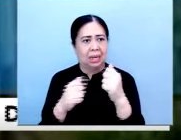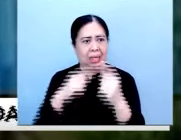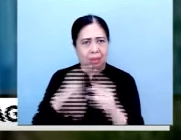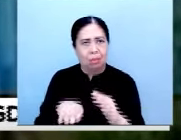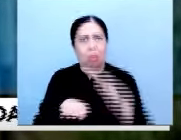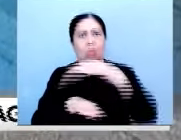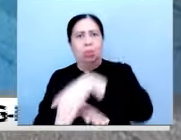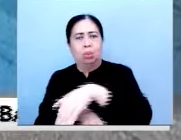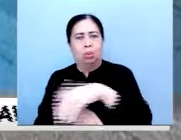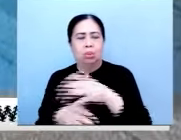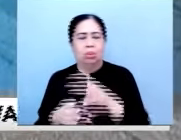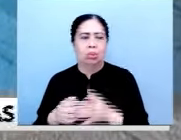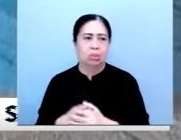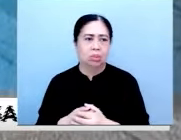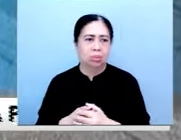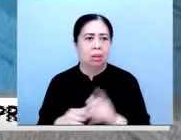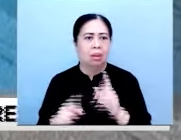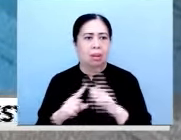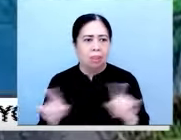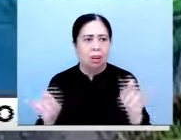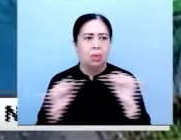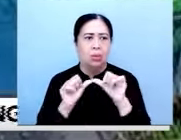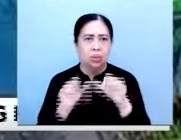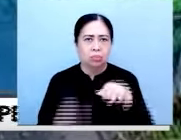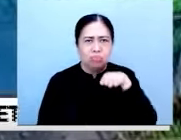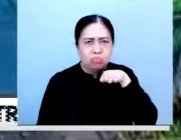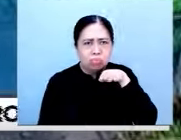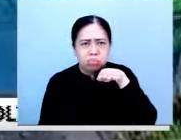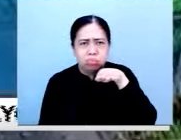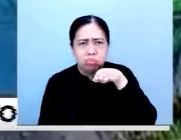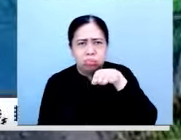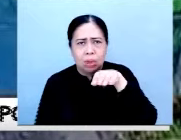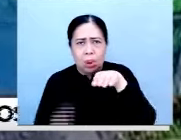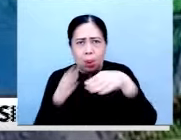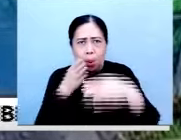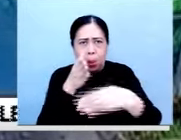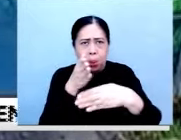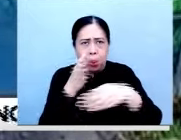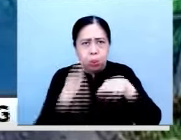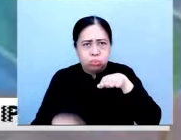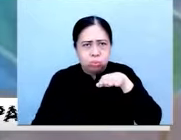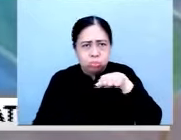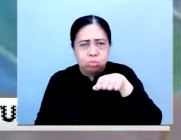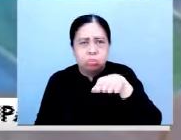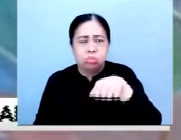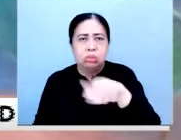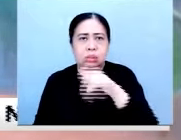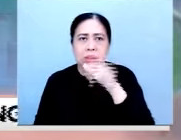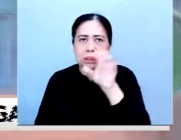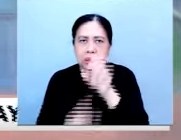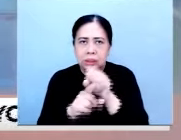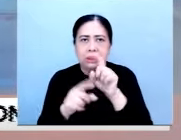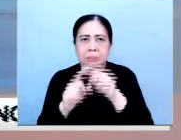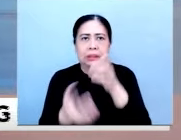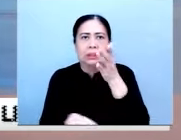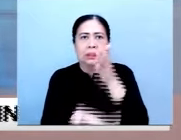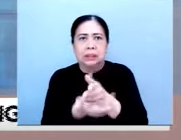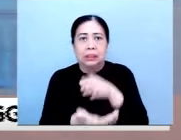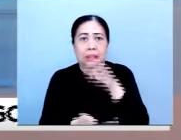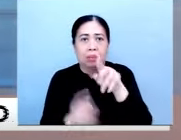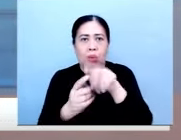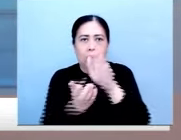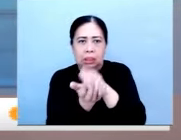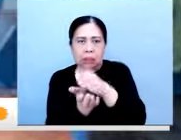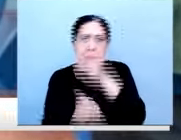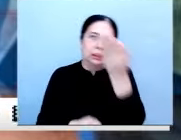Center Island. Pero patuloy pa rin ang takbo ng truck. Di na nakita sa CCTV, pero tumigil lang ang truck nang tumaob ito sa